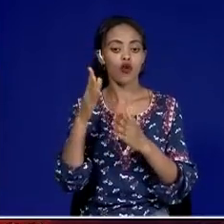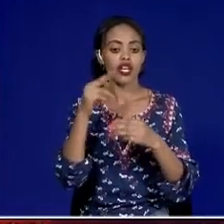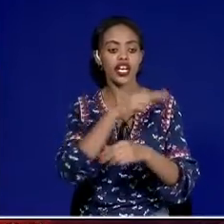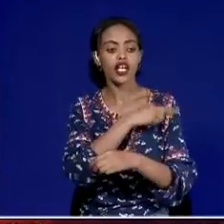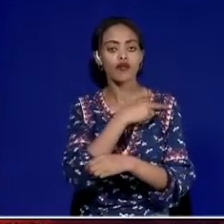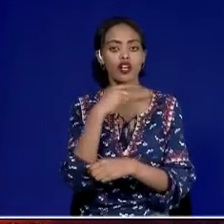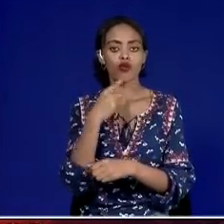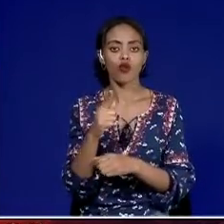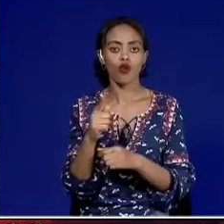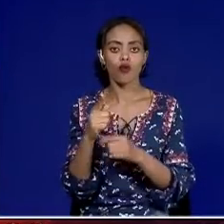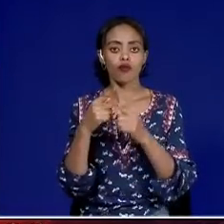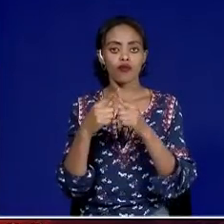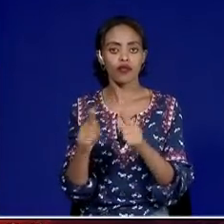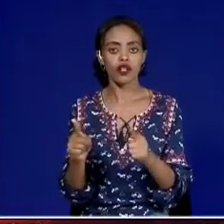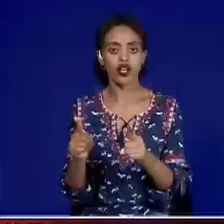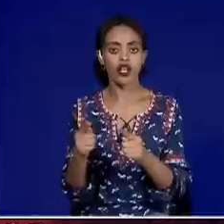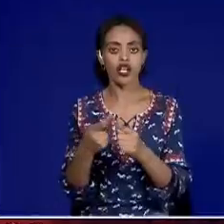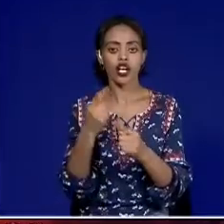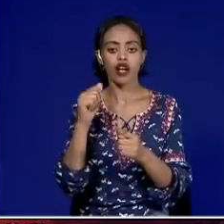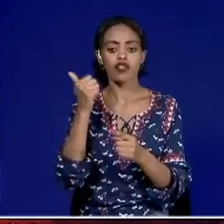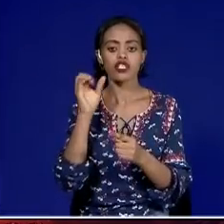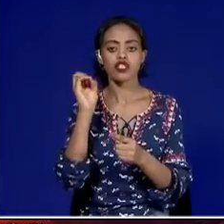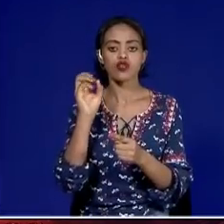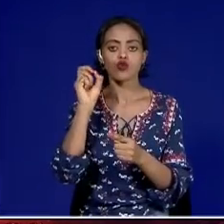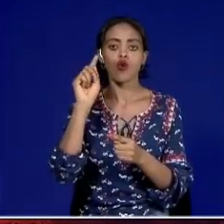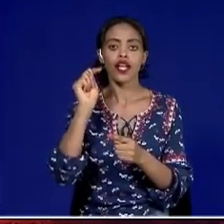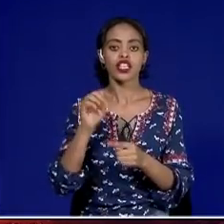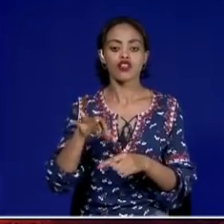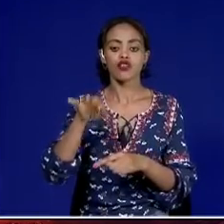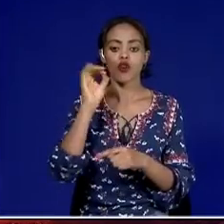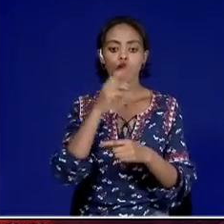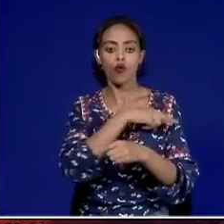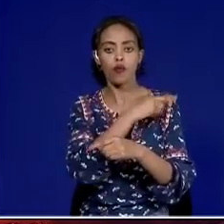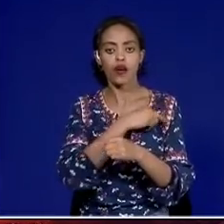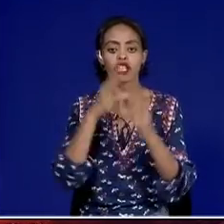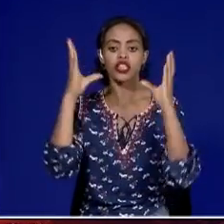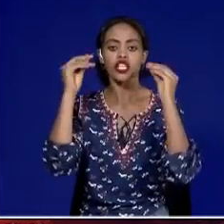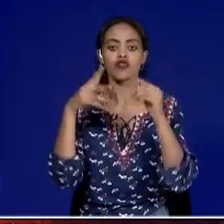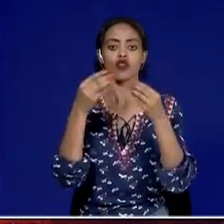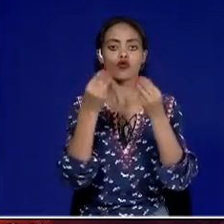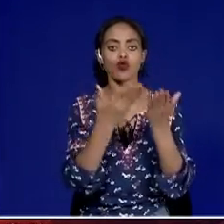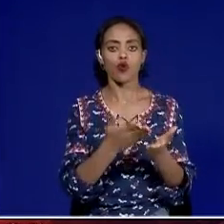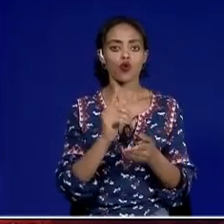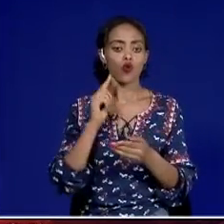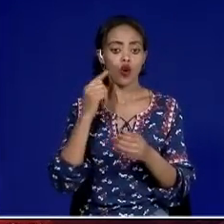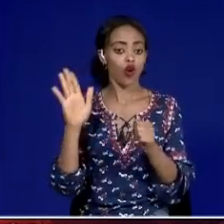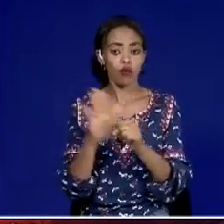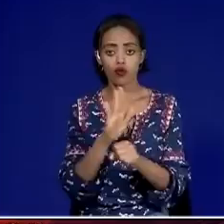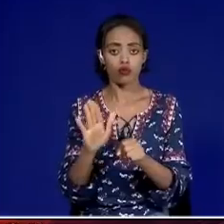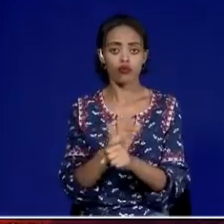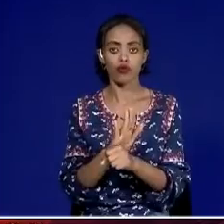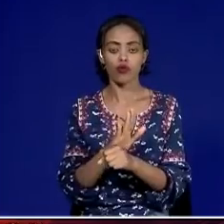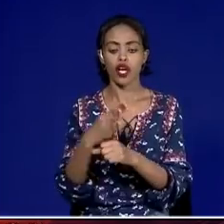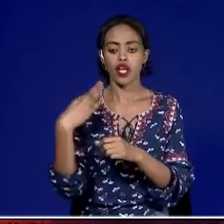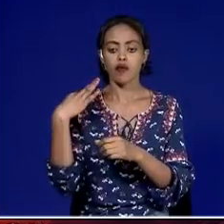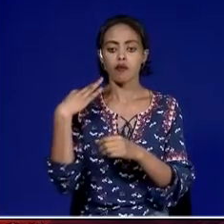እንብሎም እስፔሻሊ ካብ እፅዋት ዝግንዩ ሕክምናታት ተስፋልዩ እውን ዋላ እኳ ሙሉእ ብምሉእ ናይ